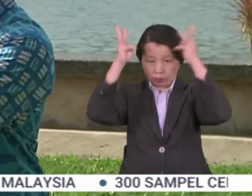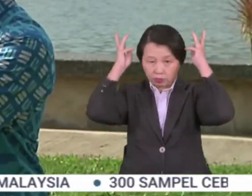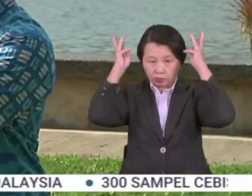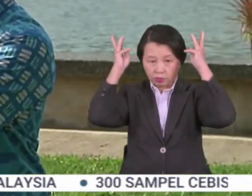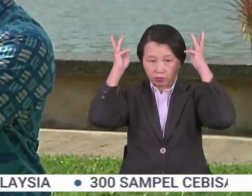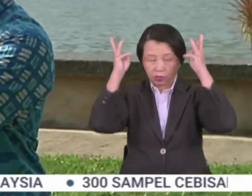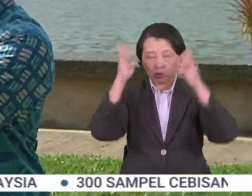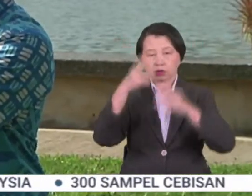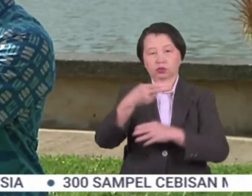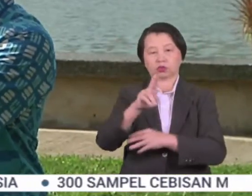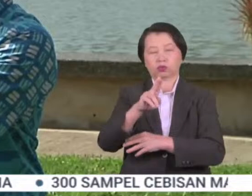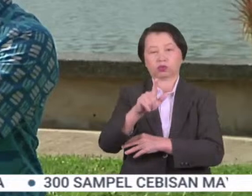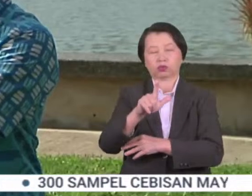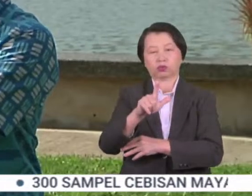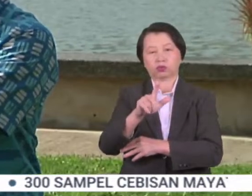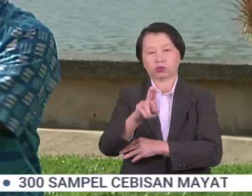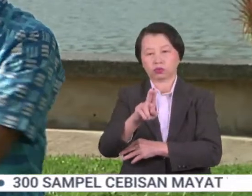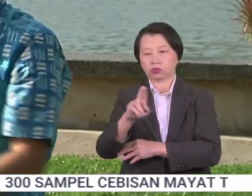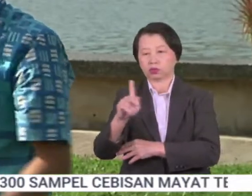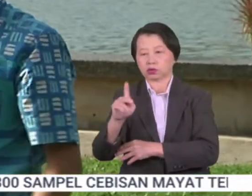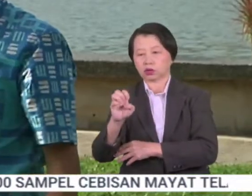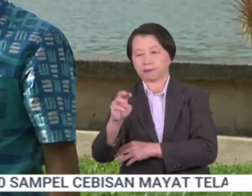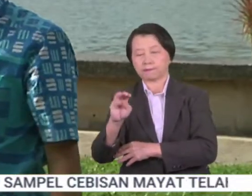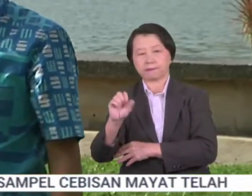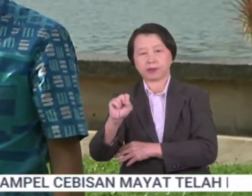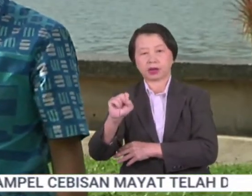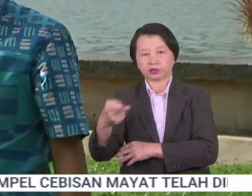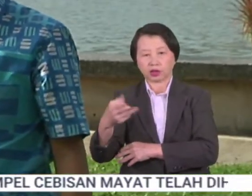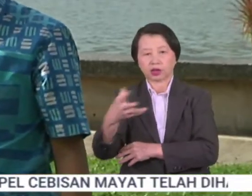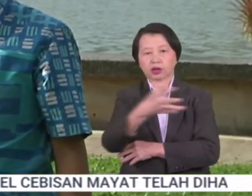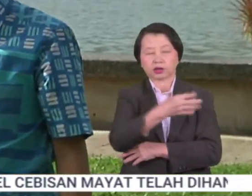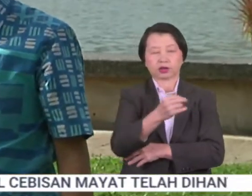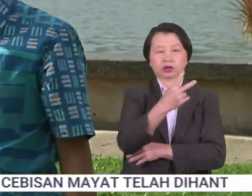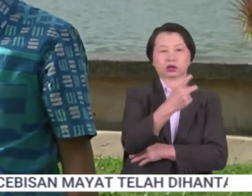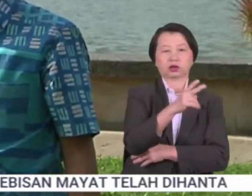kemensah dan uitm Kuala pilah Negeri